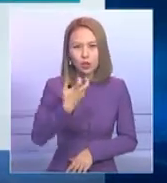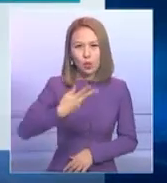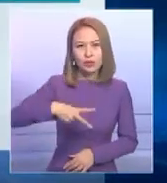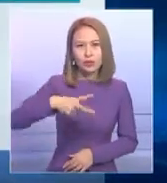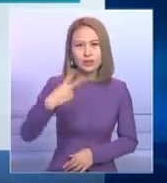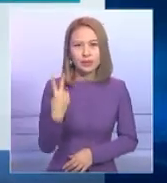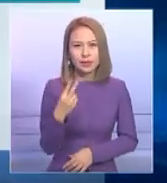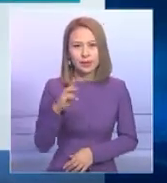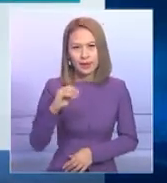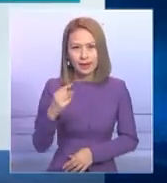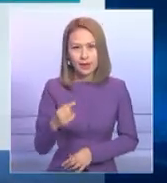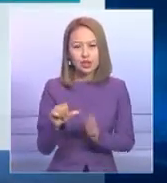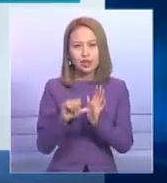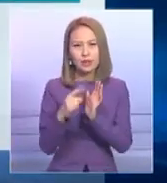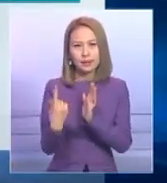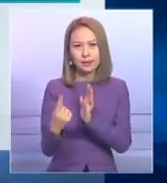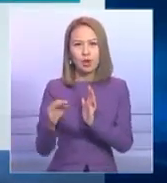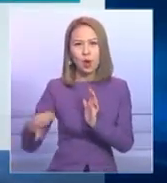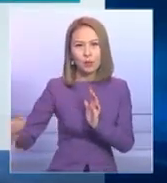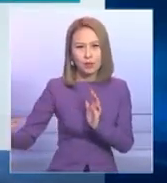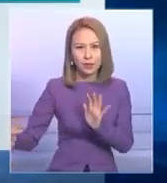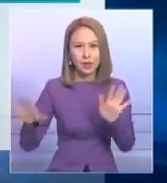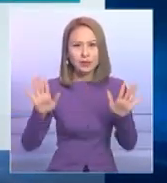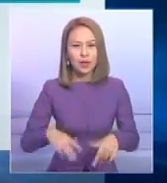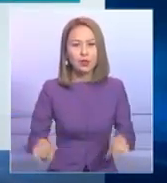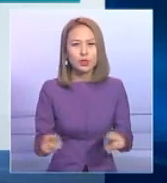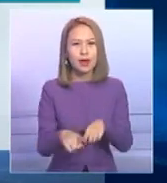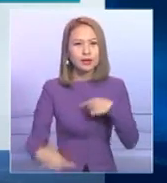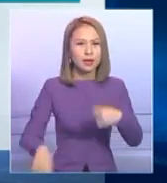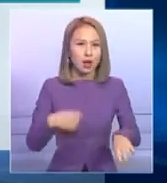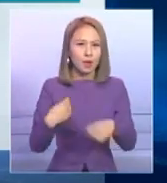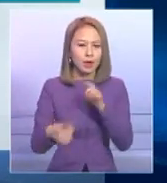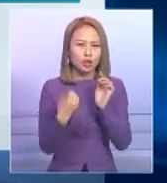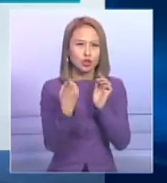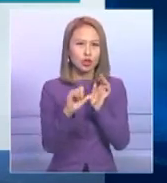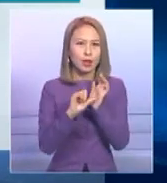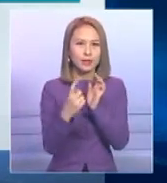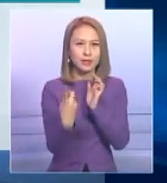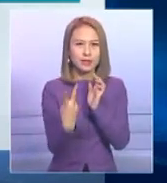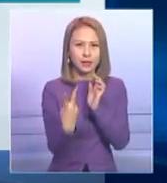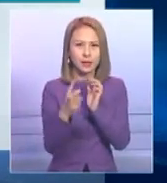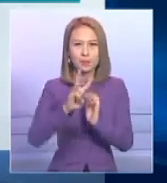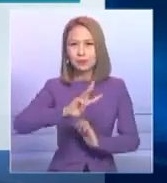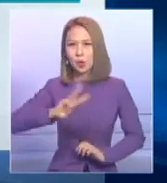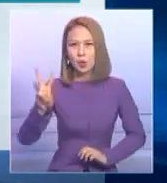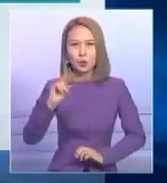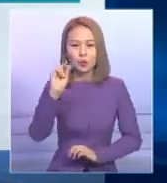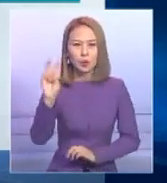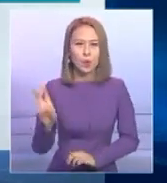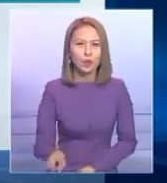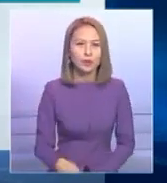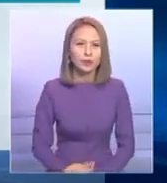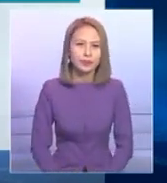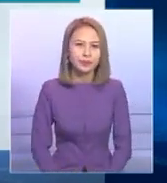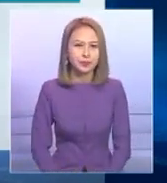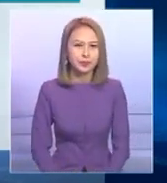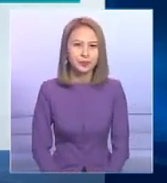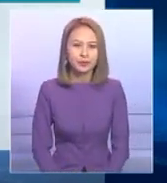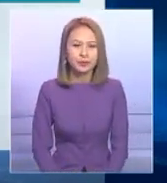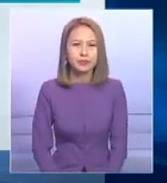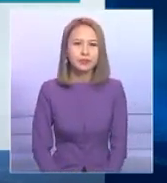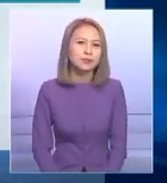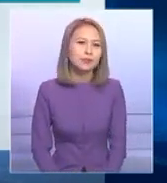ақш долларының орташа бағамы 332 теңге 61 тиын. Сауда-саттық көлемі 162 миллион ақш долларынан